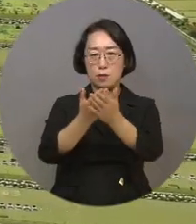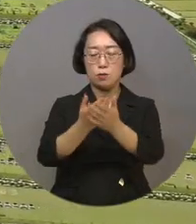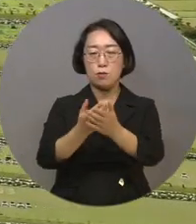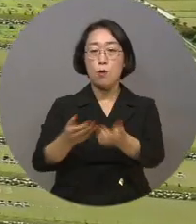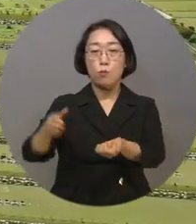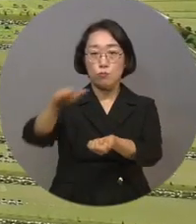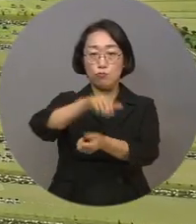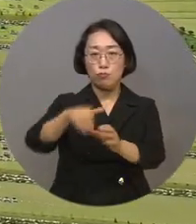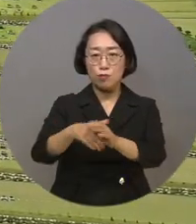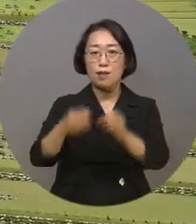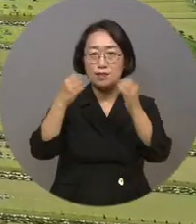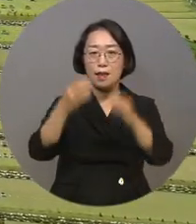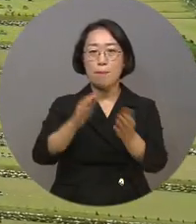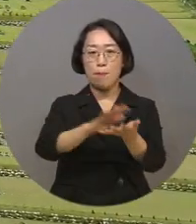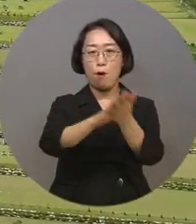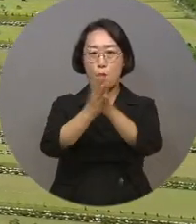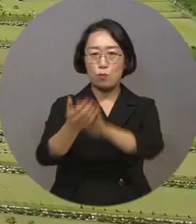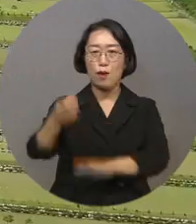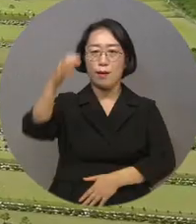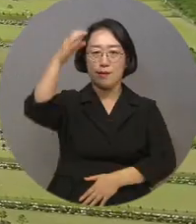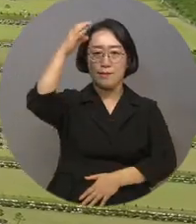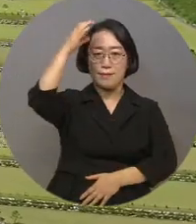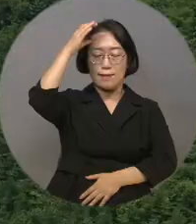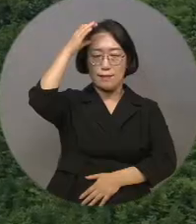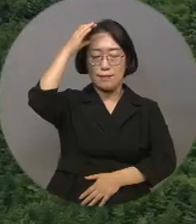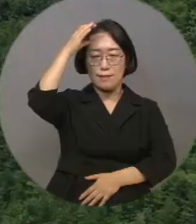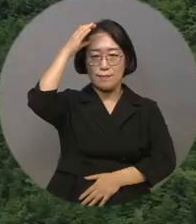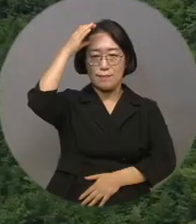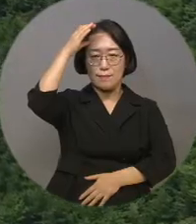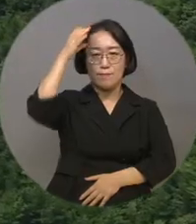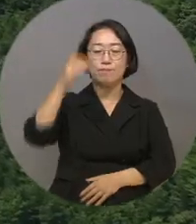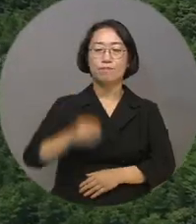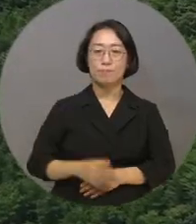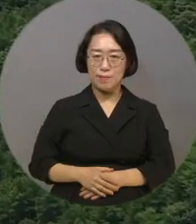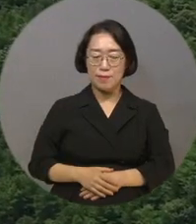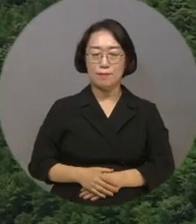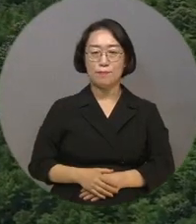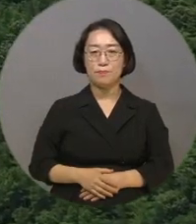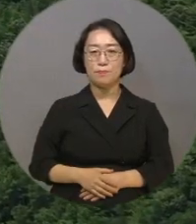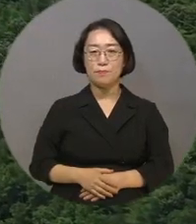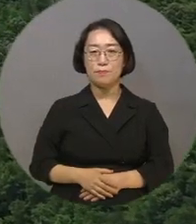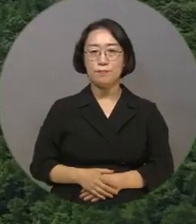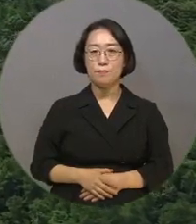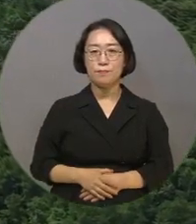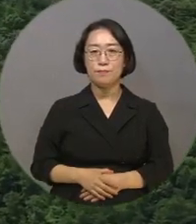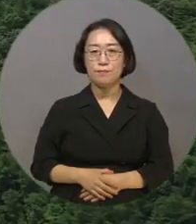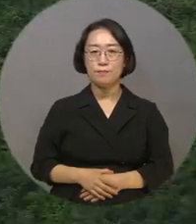변화의 바람이 불어오기를 기대해봅니다. 복지TV 전북방송 김영재입니다.